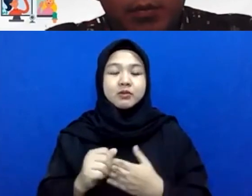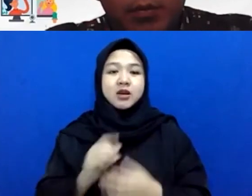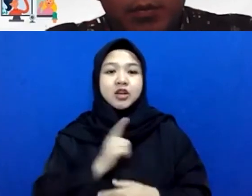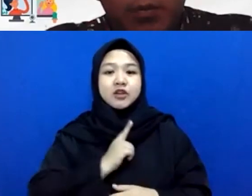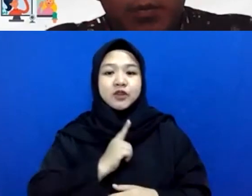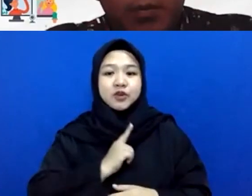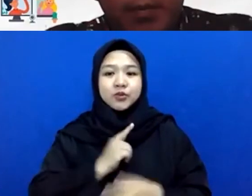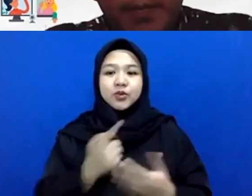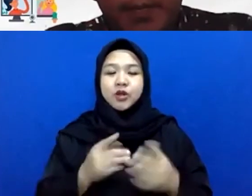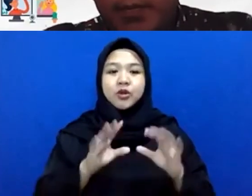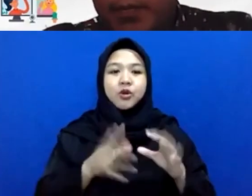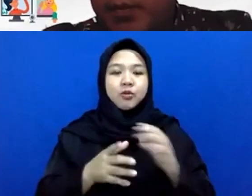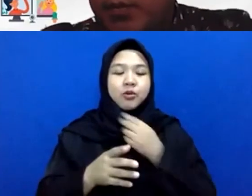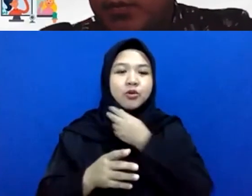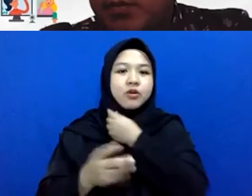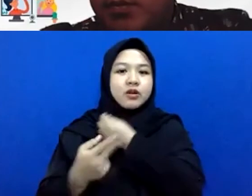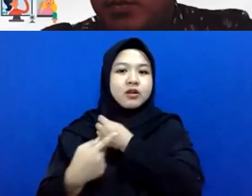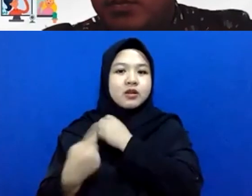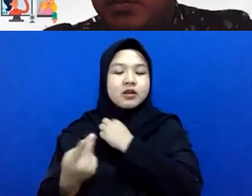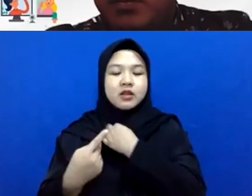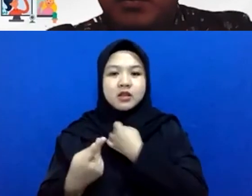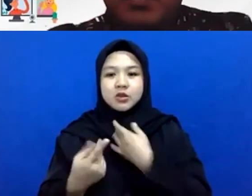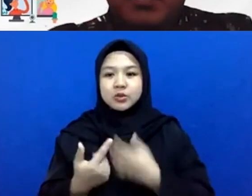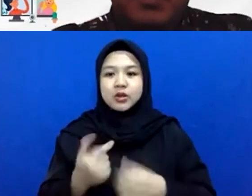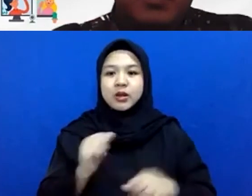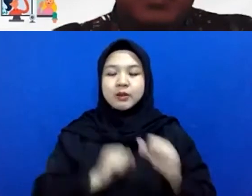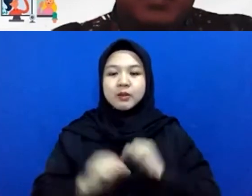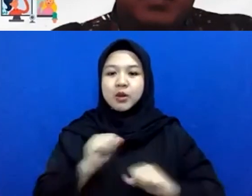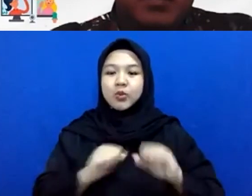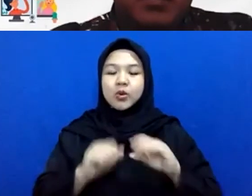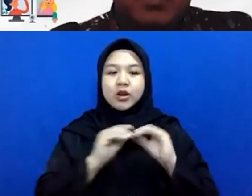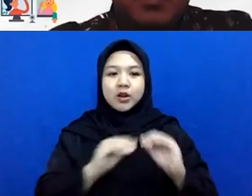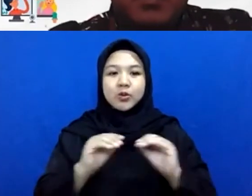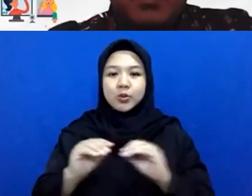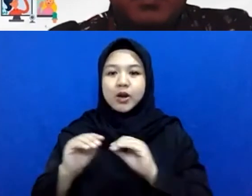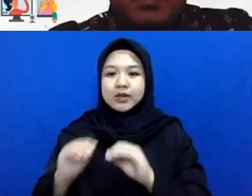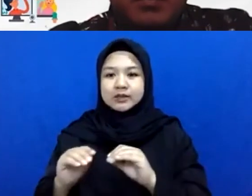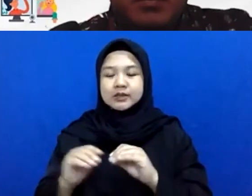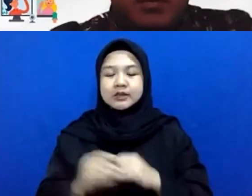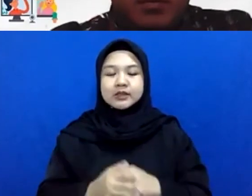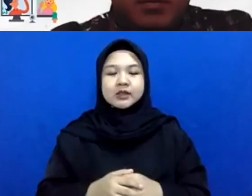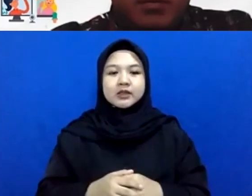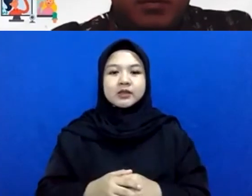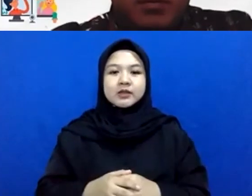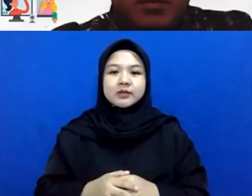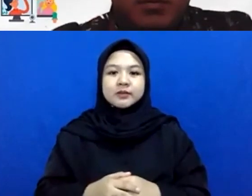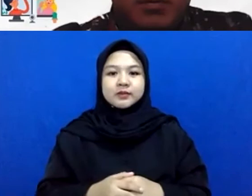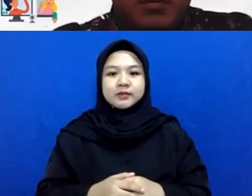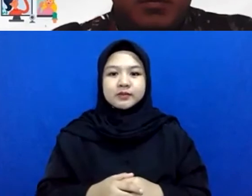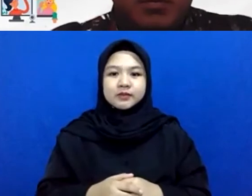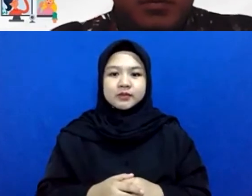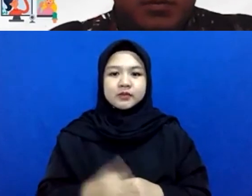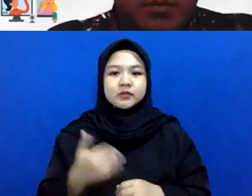maupun kelompok, kita juga melakukan edukasi melalui